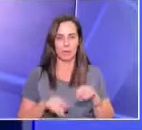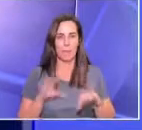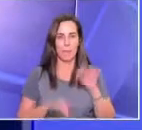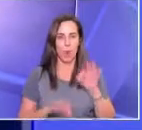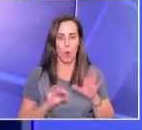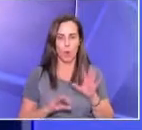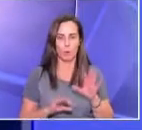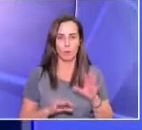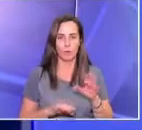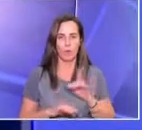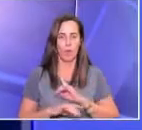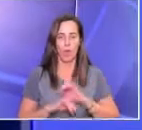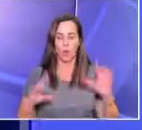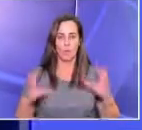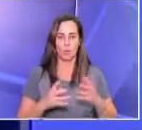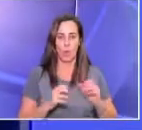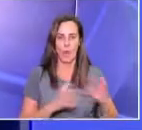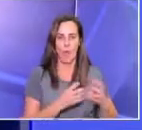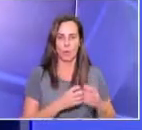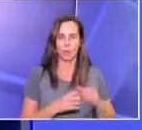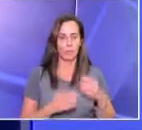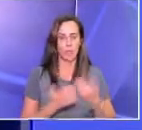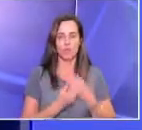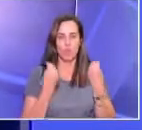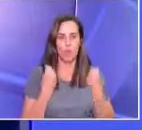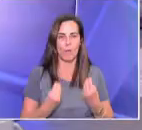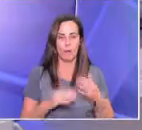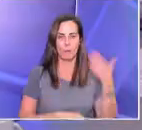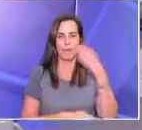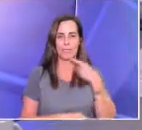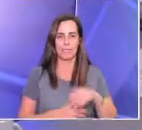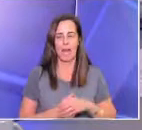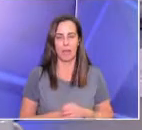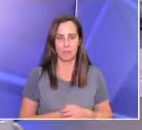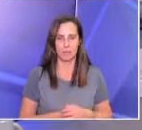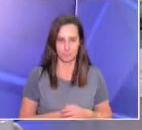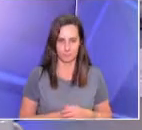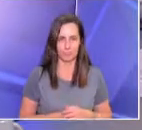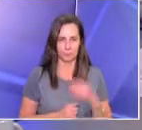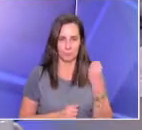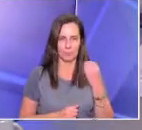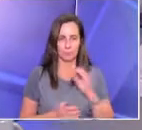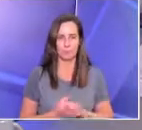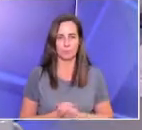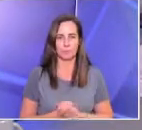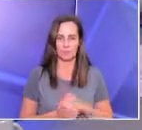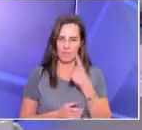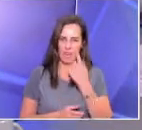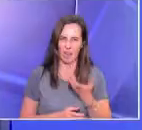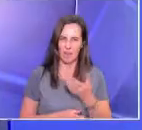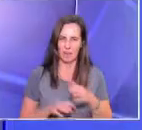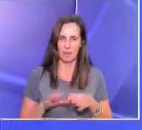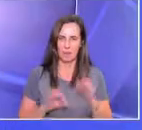בחירות אנטי-סקטוריאליות מבחינת הציבור החרדי, וזה בשורות נהדרות למדינת ישראל. תכף, שנייה ברשותך, זה נראה לך